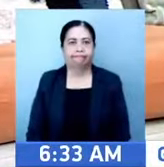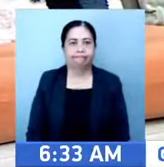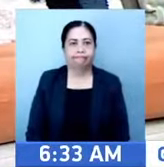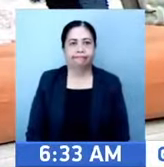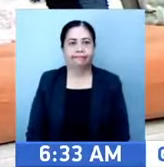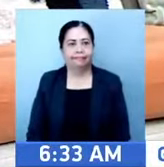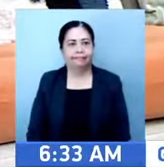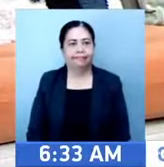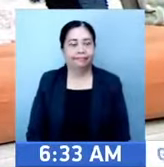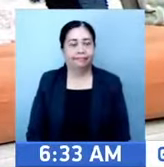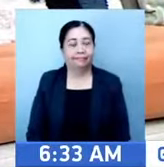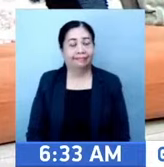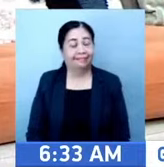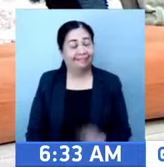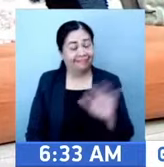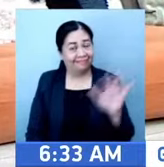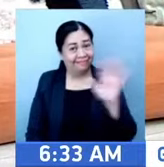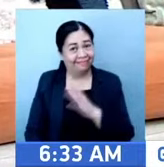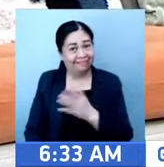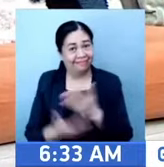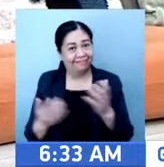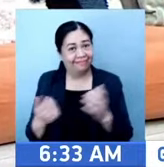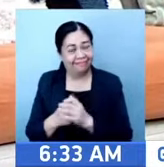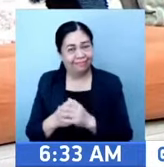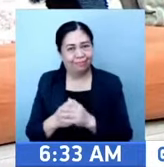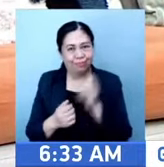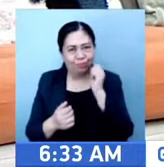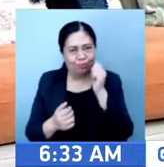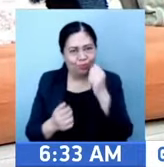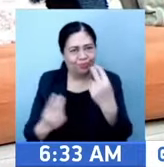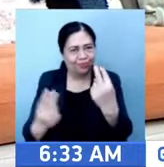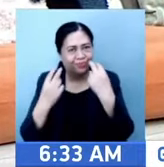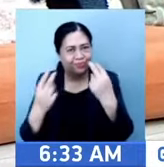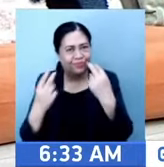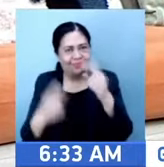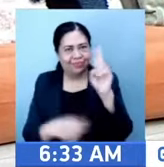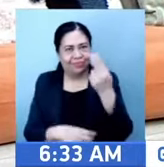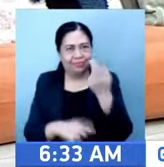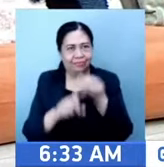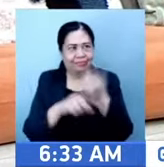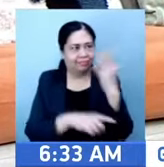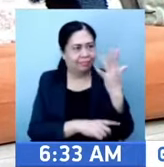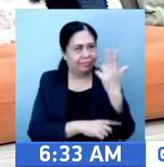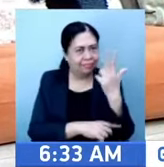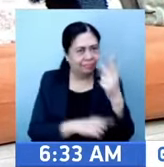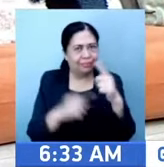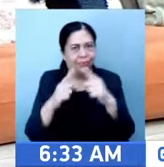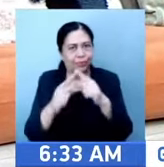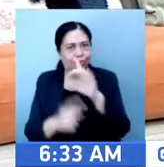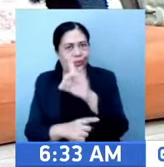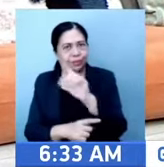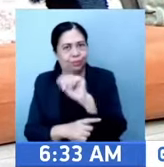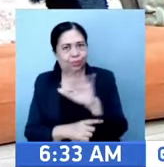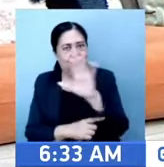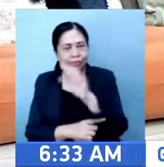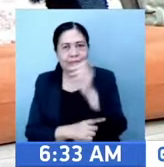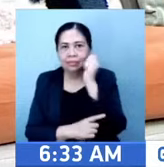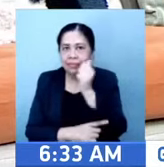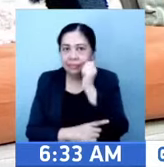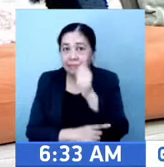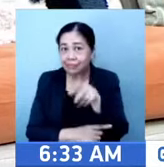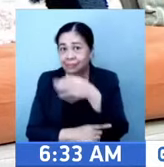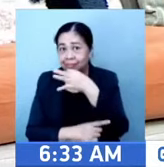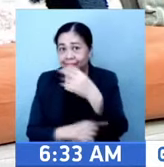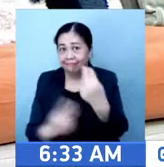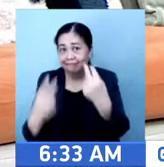Magandang umaga po sa Solid Unang Hirit viewers mula 5:30 hanggang 8 ng umaga araw-araw. At dahil favorite nyo kami, favorite